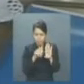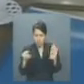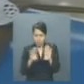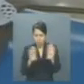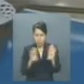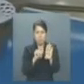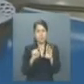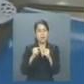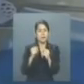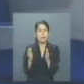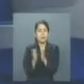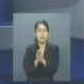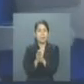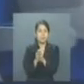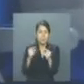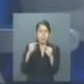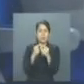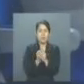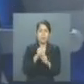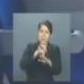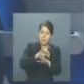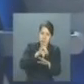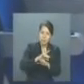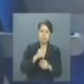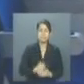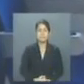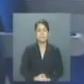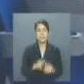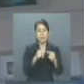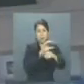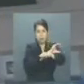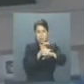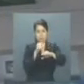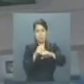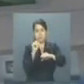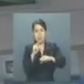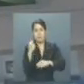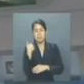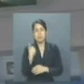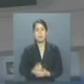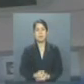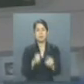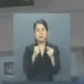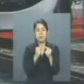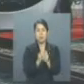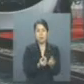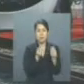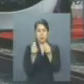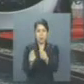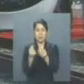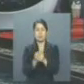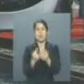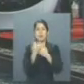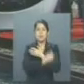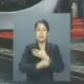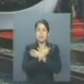ออินเทอร์เน็ตรถไฟความเร็วสูงรุ่นใหม่ซึ่งผลิตโดยบริษัทฮุนไดของเกาหลีใต้มีกำหนดส่งมอบให้กับยูเครนจำนว